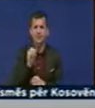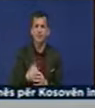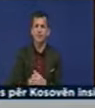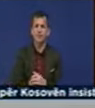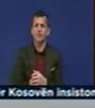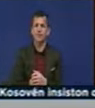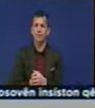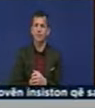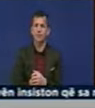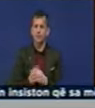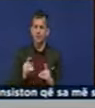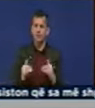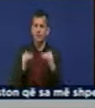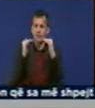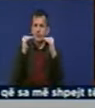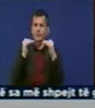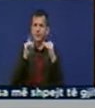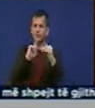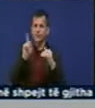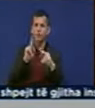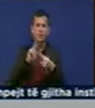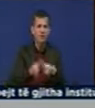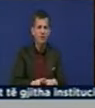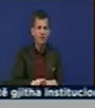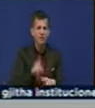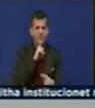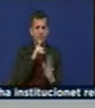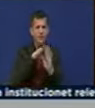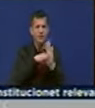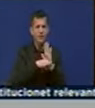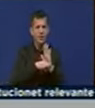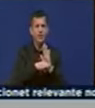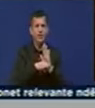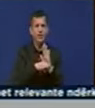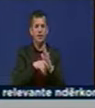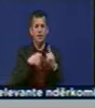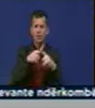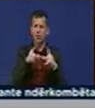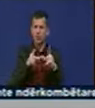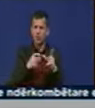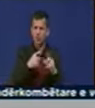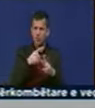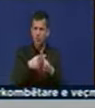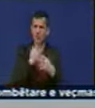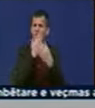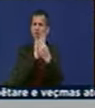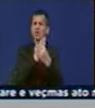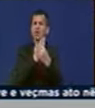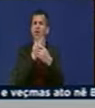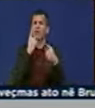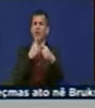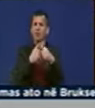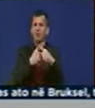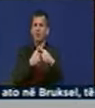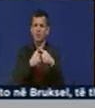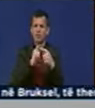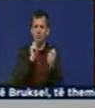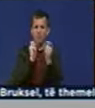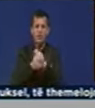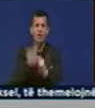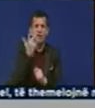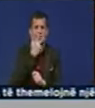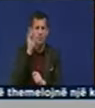deri në atë shkallë sa që të mos ketë nevojë për detyrime ligjore ose kushtetuese siç është ku ato prej minimum